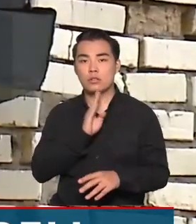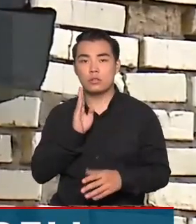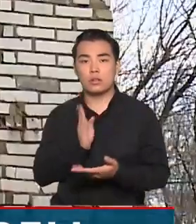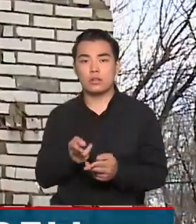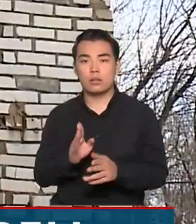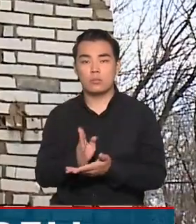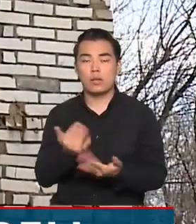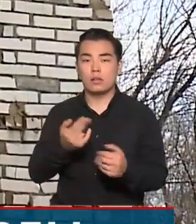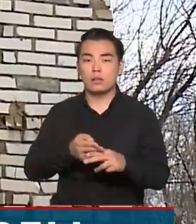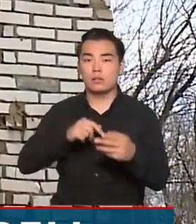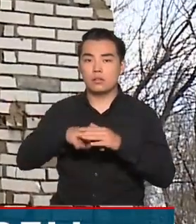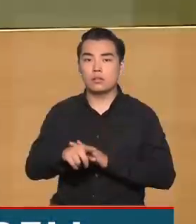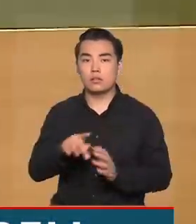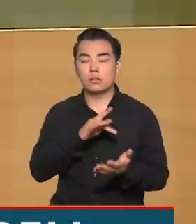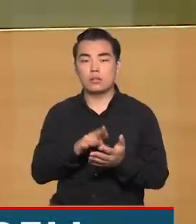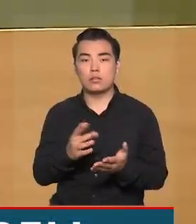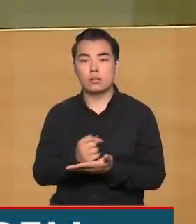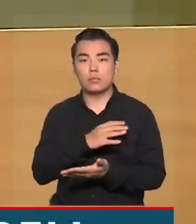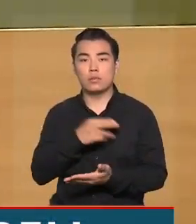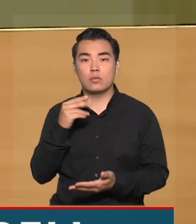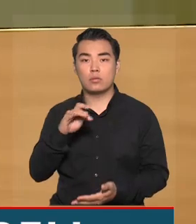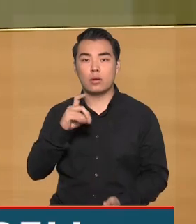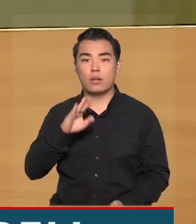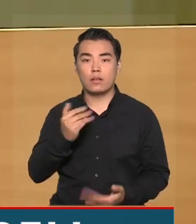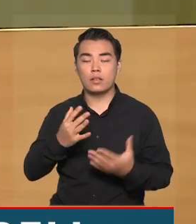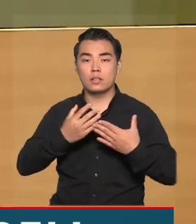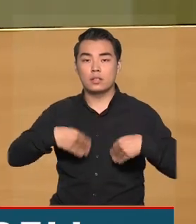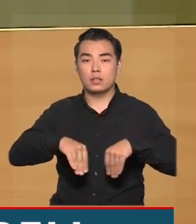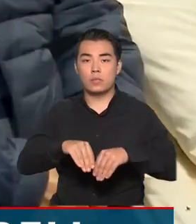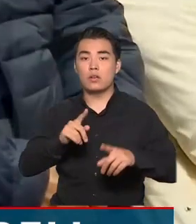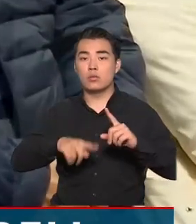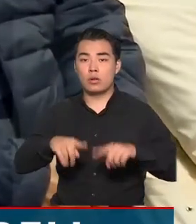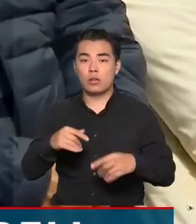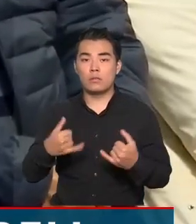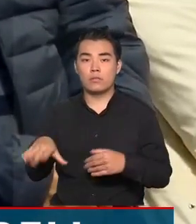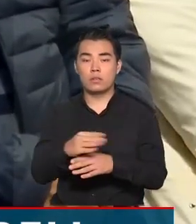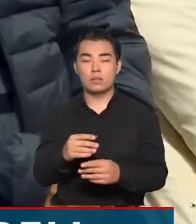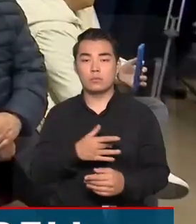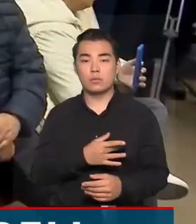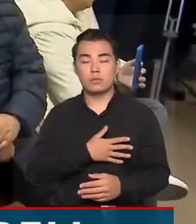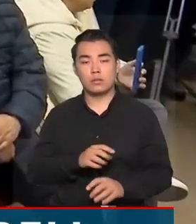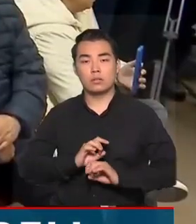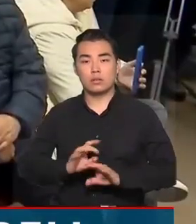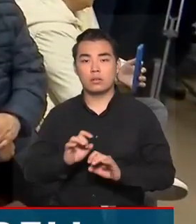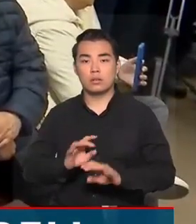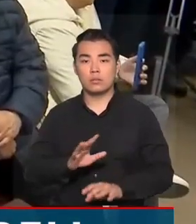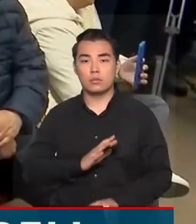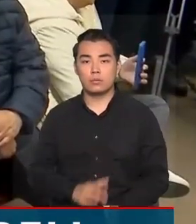елдің ортасынан табылды. Қасым-Жомарт Тоқаев кеншілердің отбасылары және туған туыстарына көңіл айтты. Шынменде